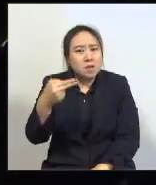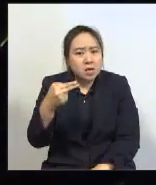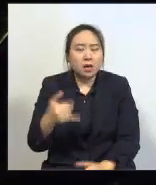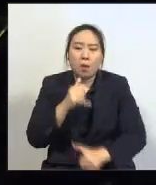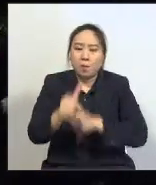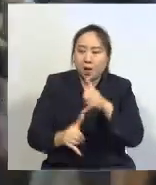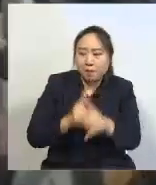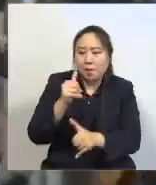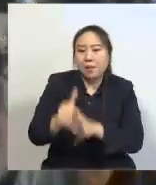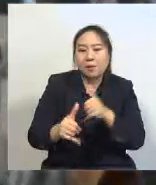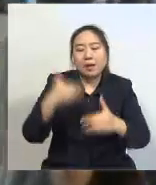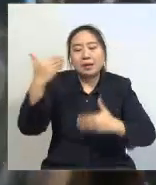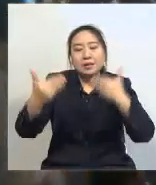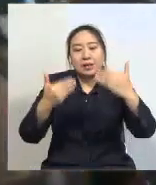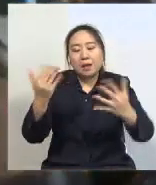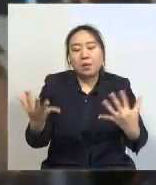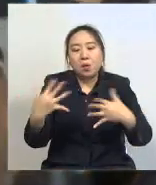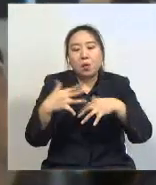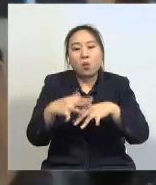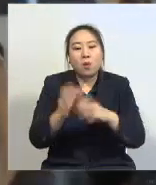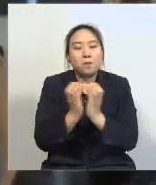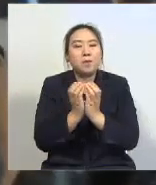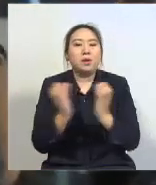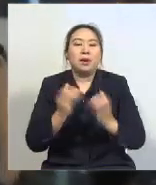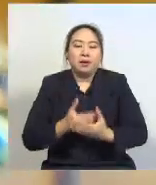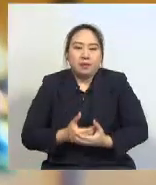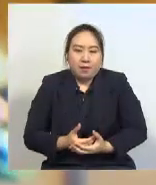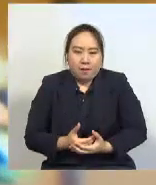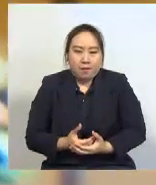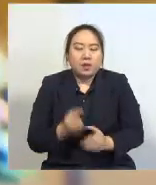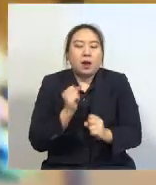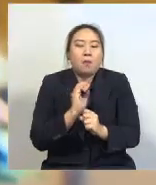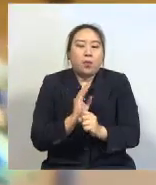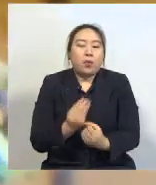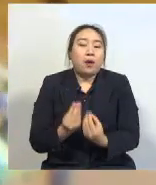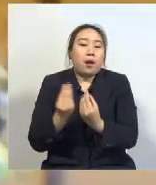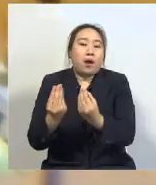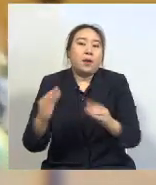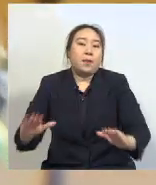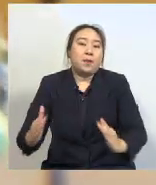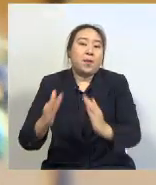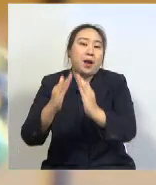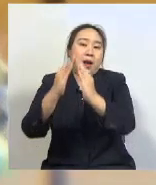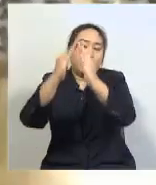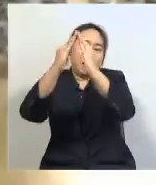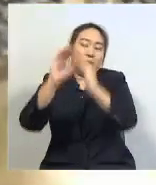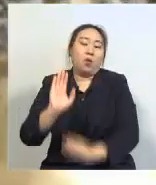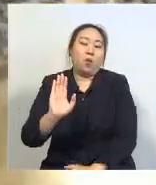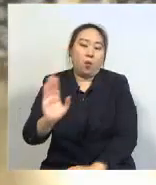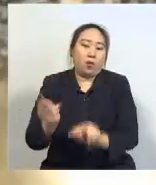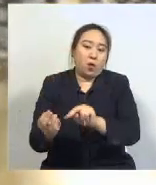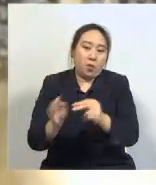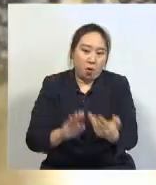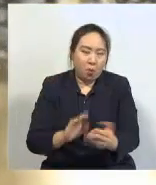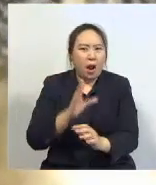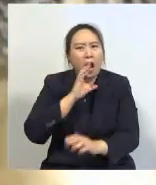าร่วมกิจกรรมปฏิบัติธรรมถวายเป็นพุทธบูชาต่อองค์พระธาตุพนมสิ่งศักดิ์สิทธิ์คู่บ้านคู่เมืองนครพนมอายุเก่